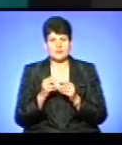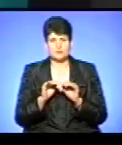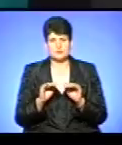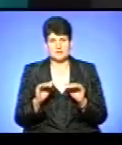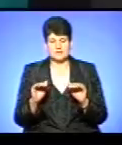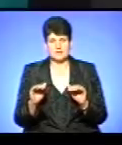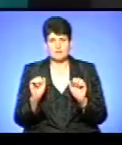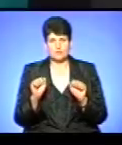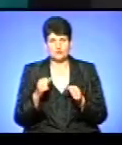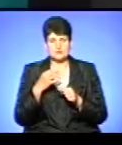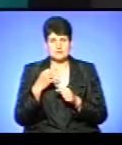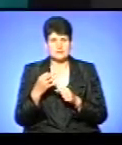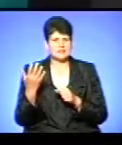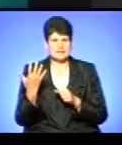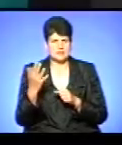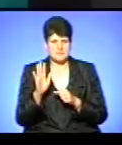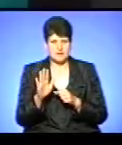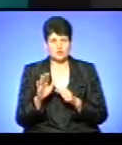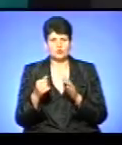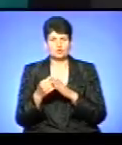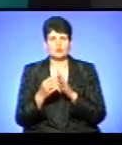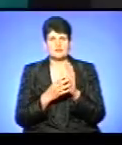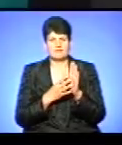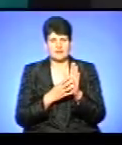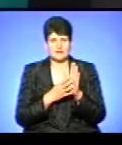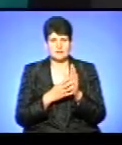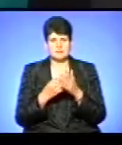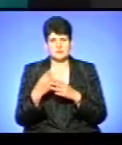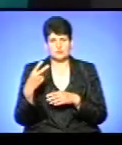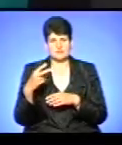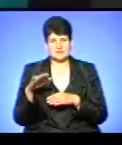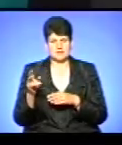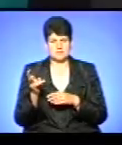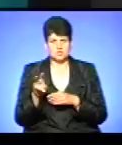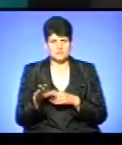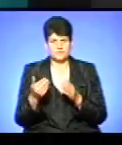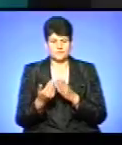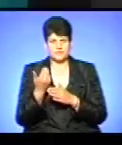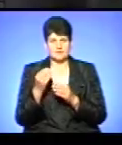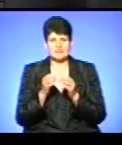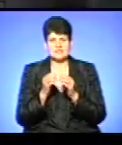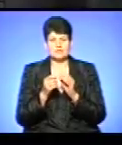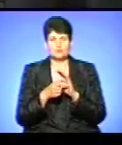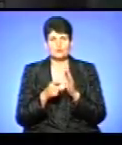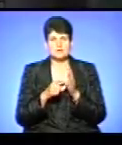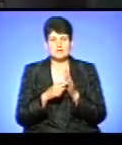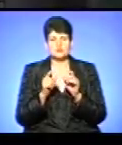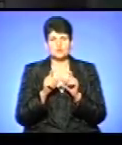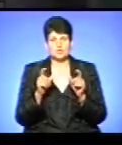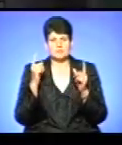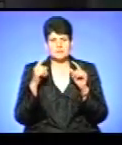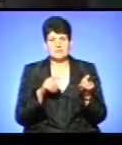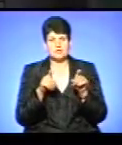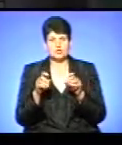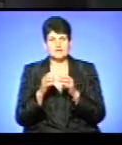учнів, я можу сказати, не тільки 5-го, до 9-го, в межах 20 учнів. В 10-му класі всього-навсього школи мистецтв